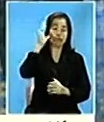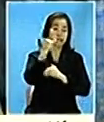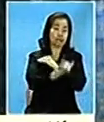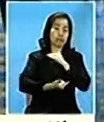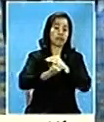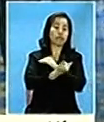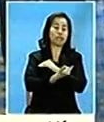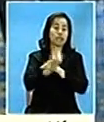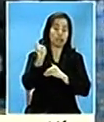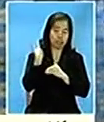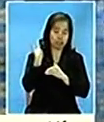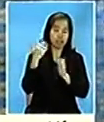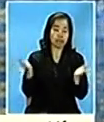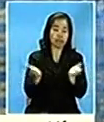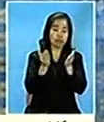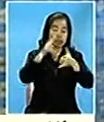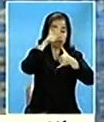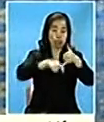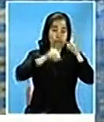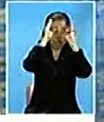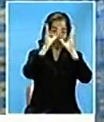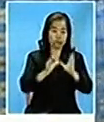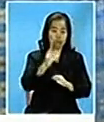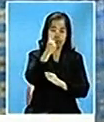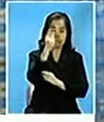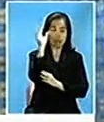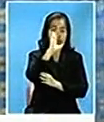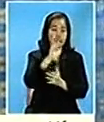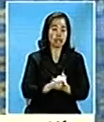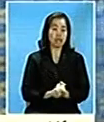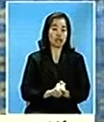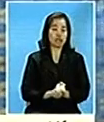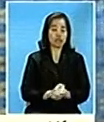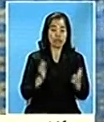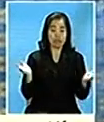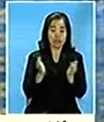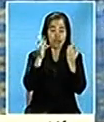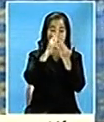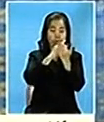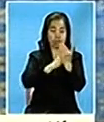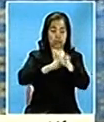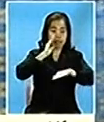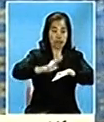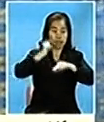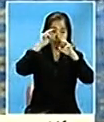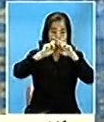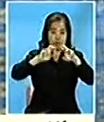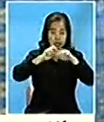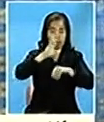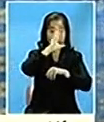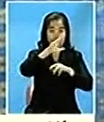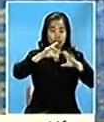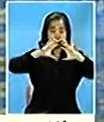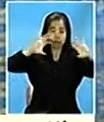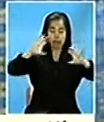ได้สนับสนุนเฉพาะอาจารย์ในมหาวิทยาลัยไม่ได้สนับสนุนเฉพาะนักวิชาการในกระทรวงทบวงกรมต่างๆเท่